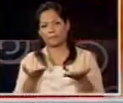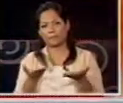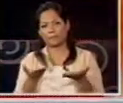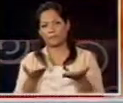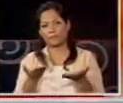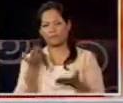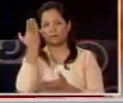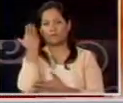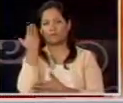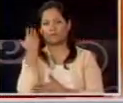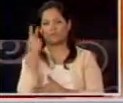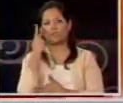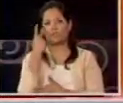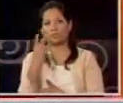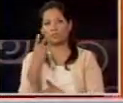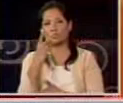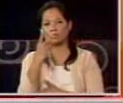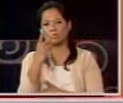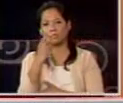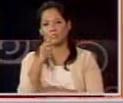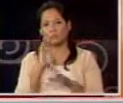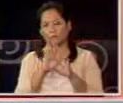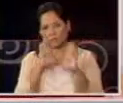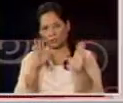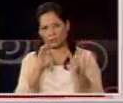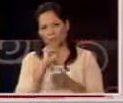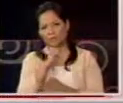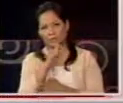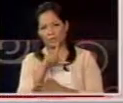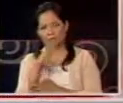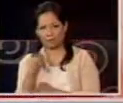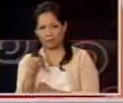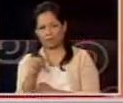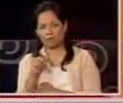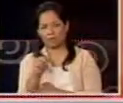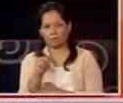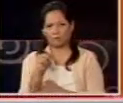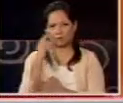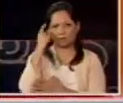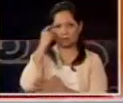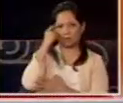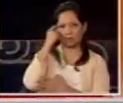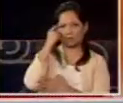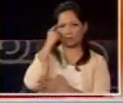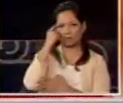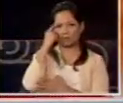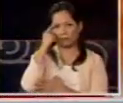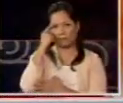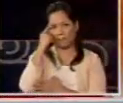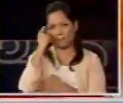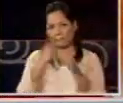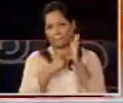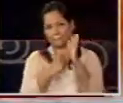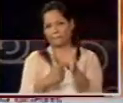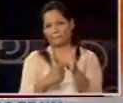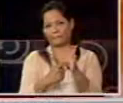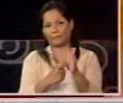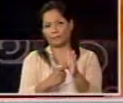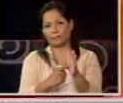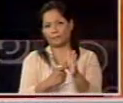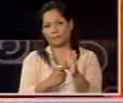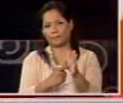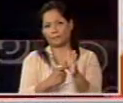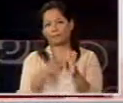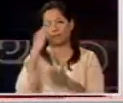nung tinitignan yung disclosure ng sal-in, parang may insinuation o parang pinapakita rin na